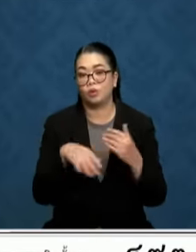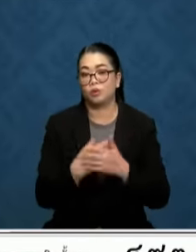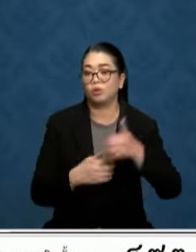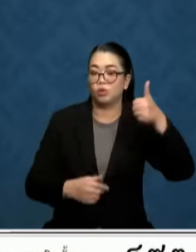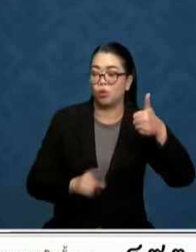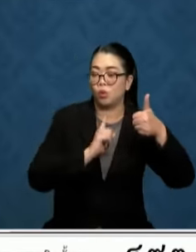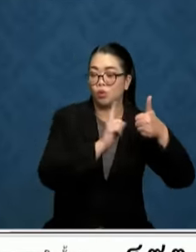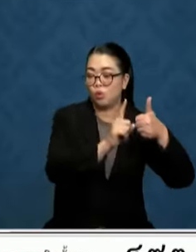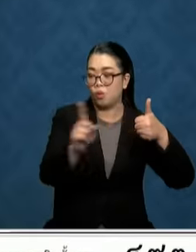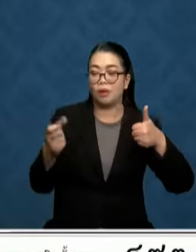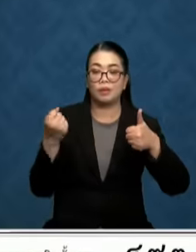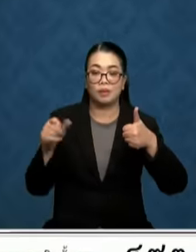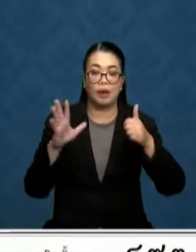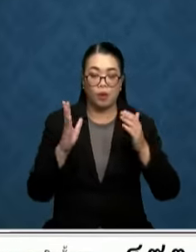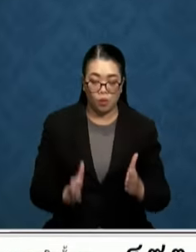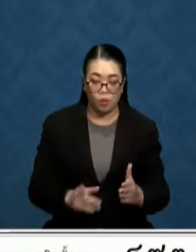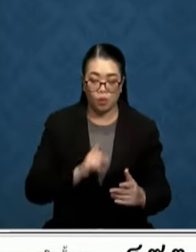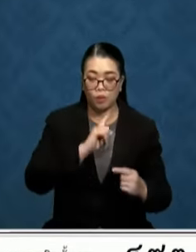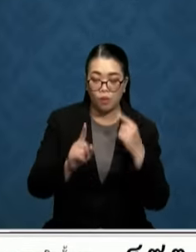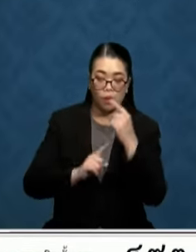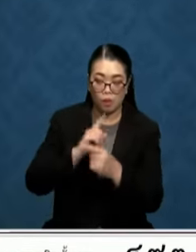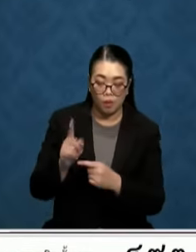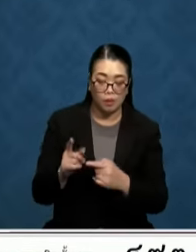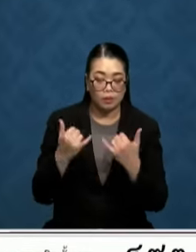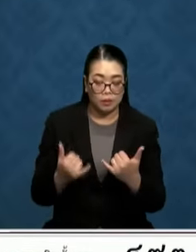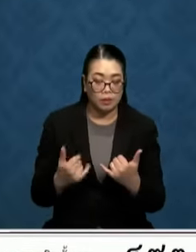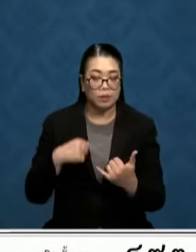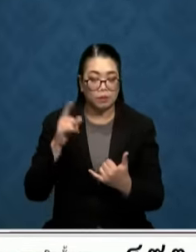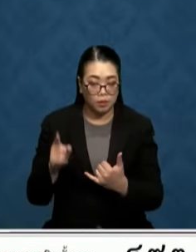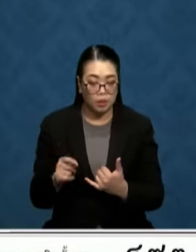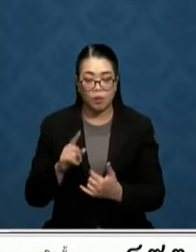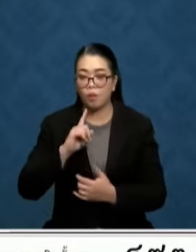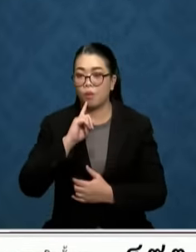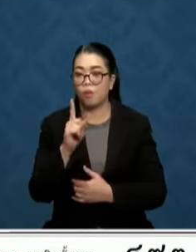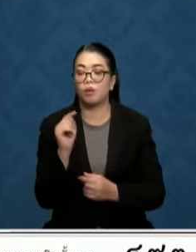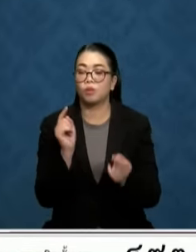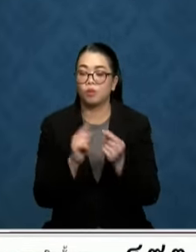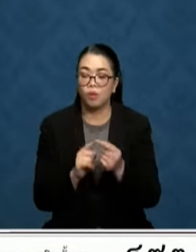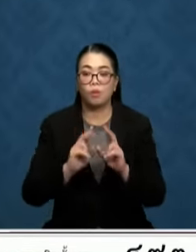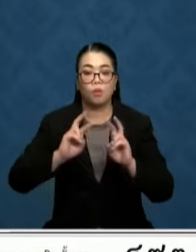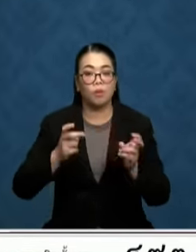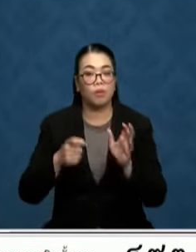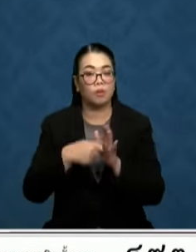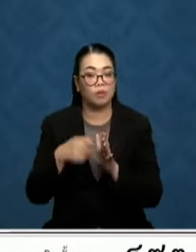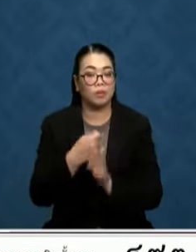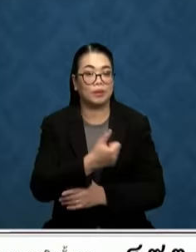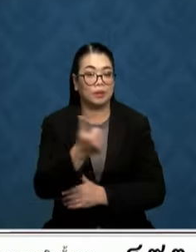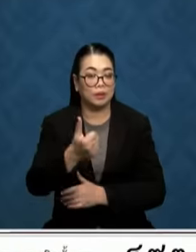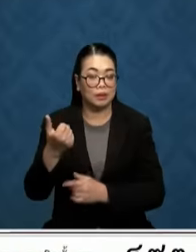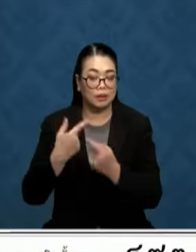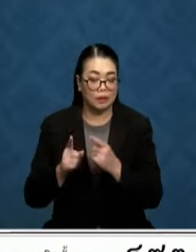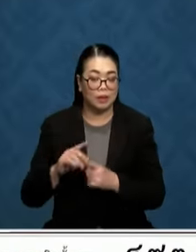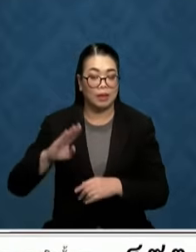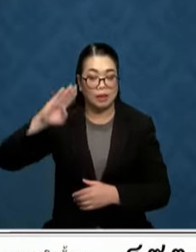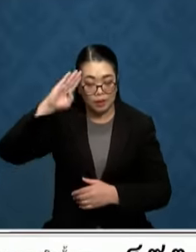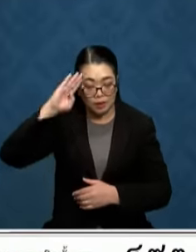ะจะมีความชอบทำในการได้มาซึงอำนาจหรอไม่ก็เป็กรณีทตองไปกวากลวกนในด้านอื่นแต่คณะรักษาความสงบแห่ช